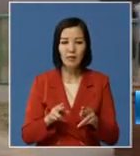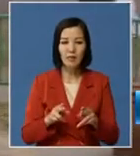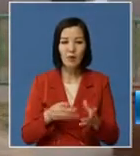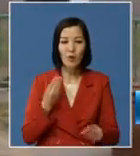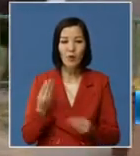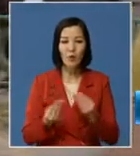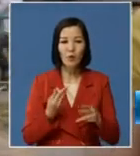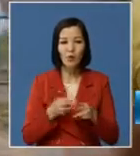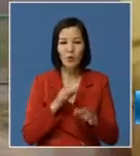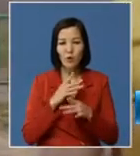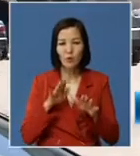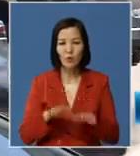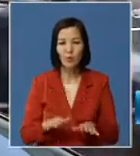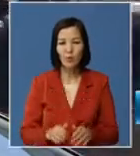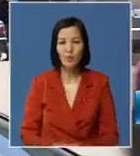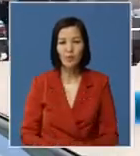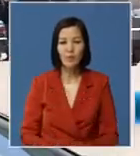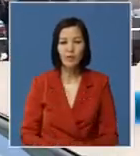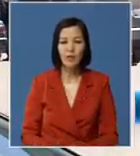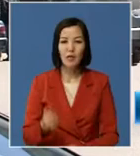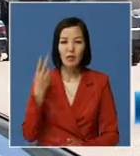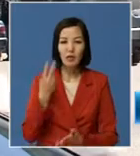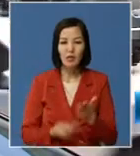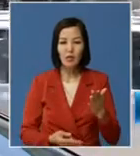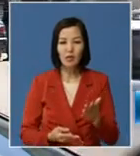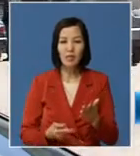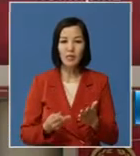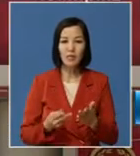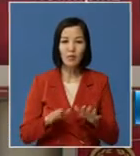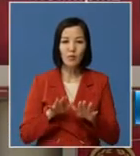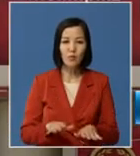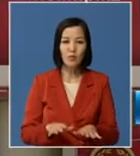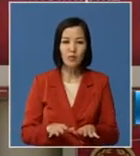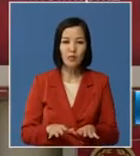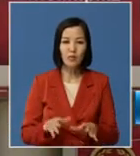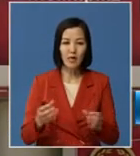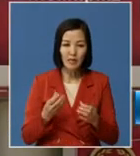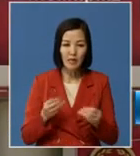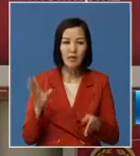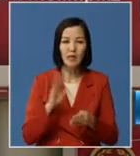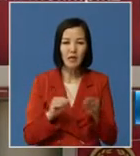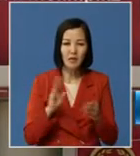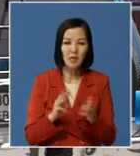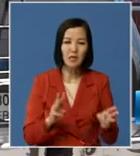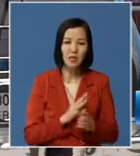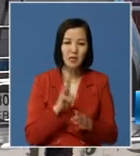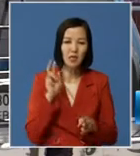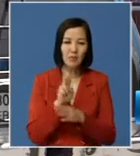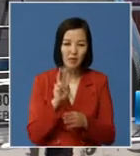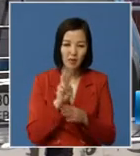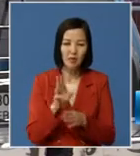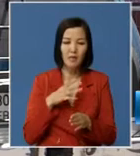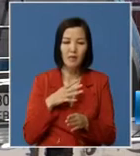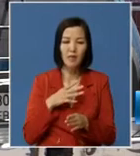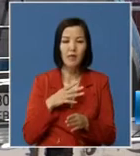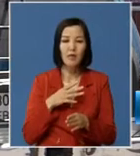орындар жыл сайын артып келеді. Женілген күреске тоймайды дегенде мұндай орындарға ұтылып қалса да бара беретіндер көп. Ақшаның үшін көріп шырмалып